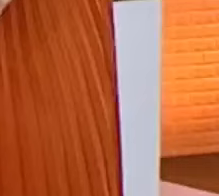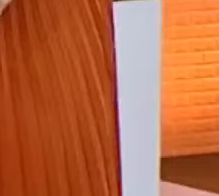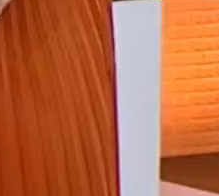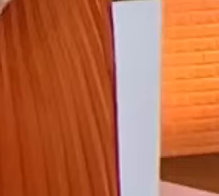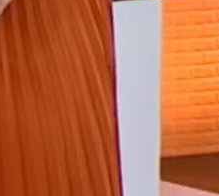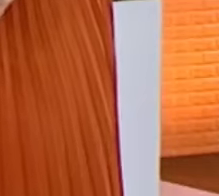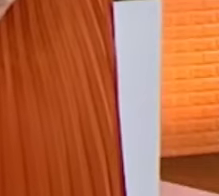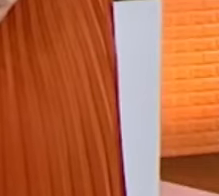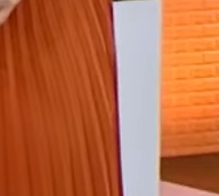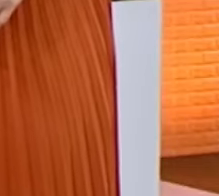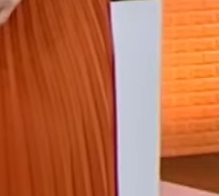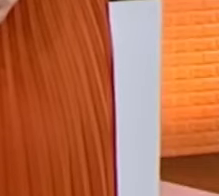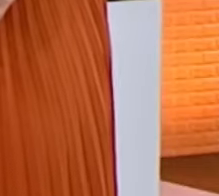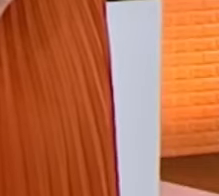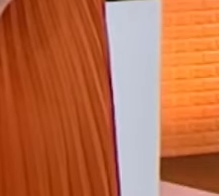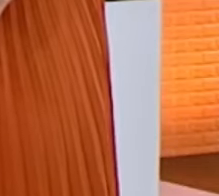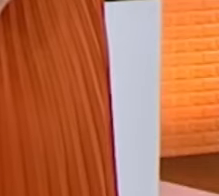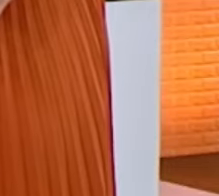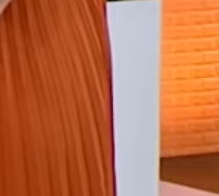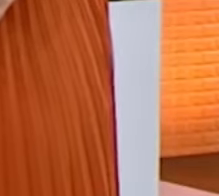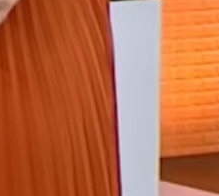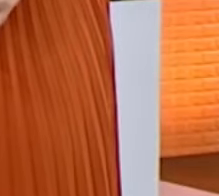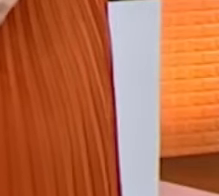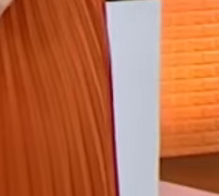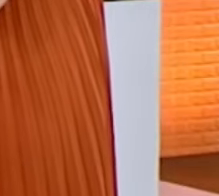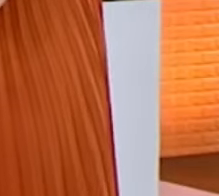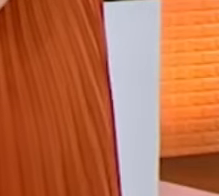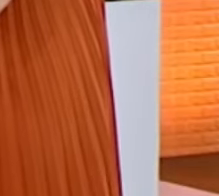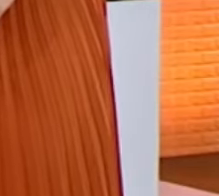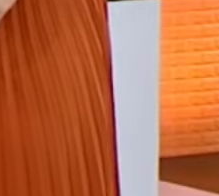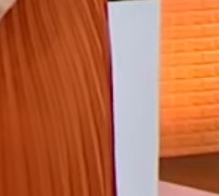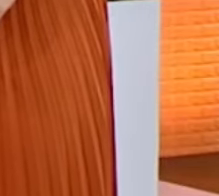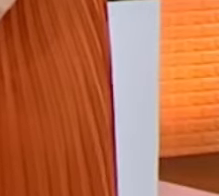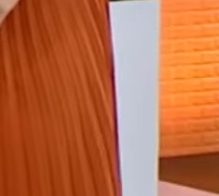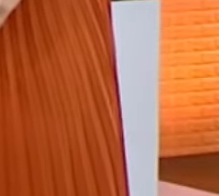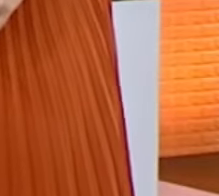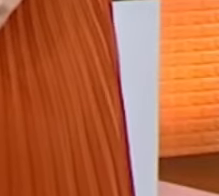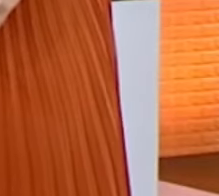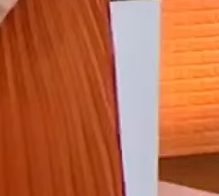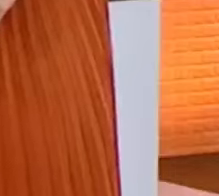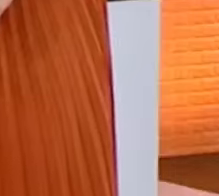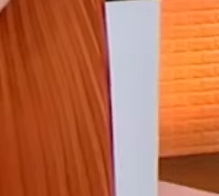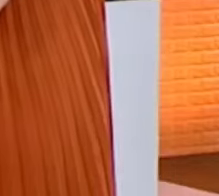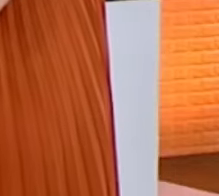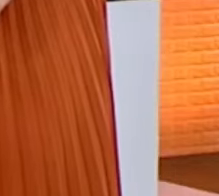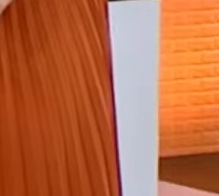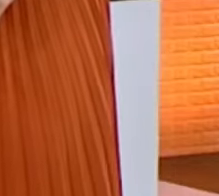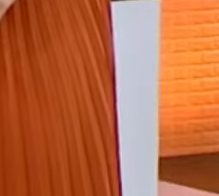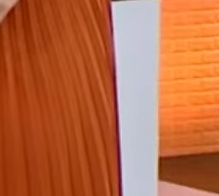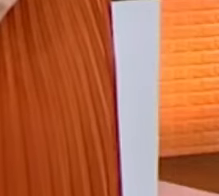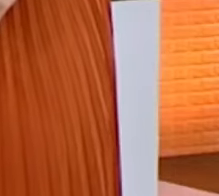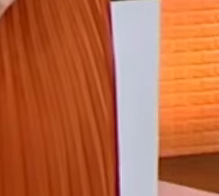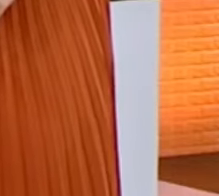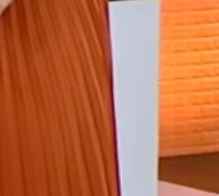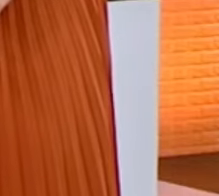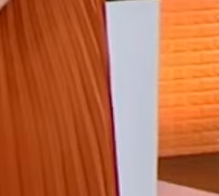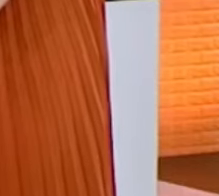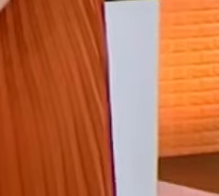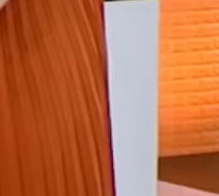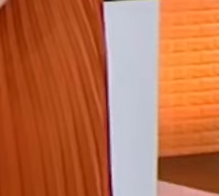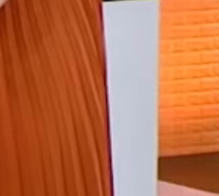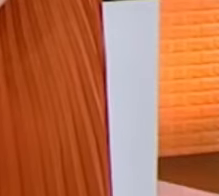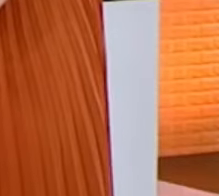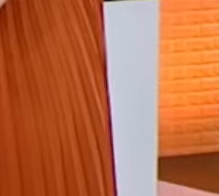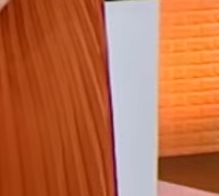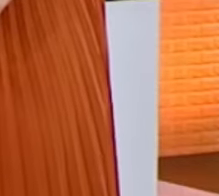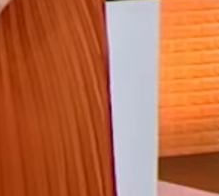balita mag-subscribe sa GM integrated news sa YouTube sa mga kapuso abroad subaybayan niyo po kami sa GMA Pinoy TV at sa